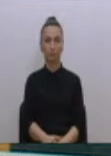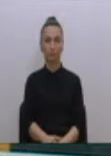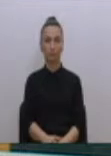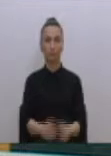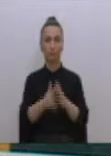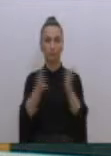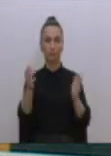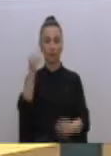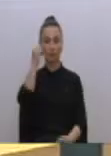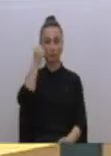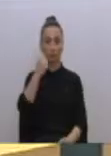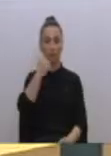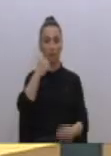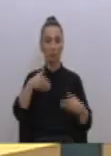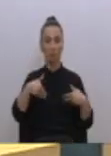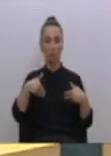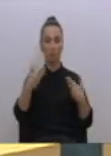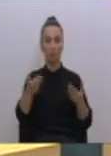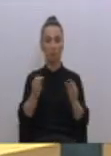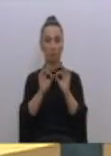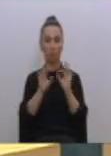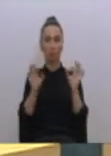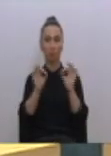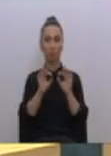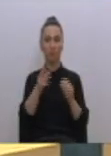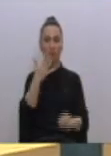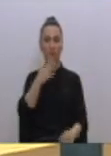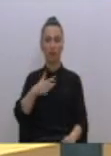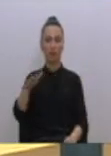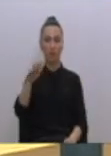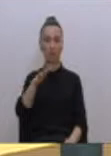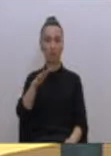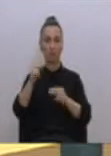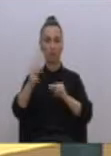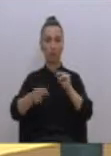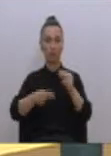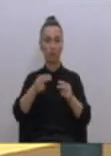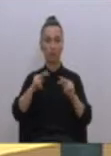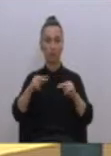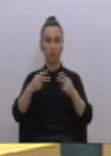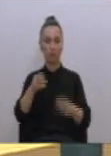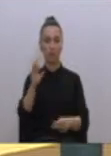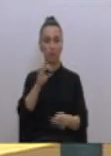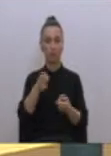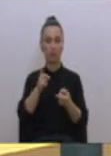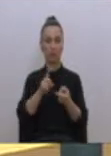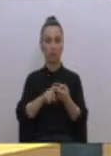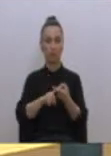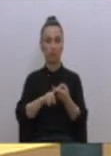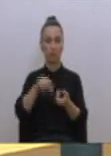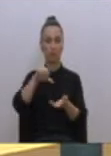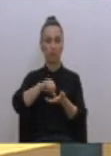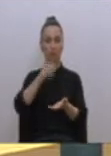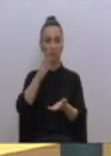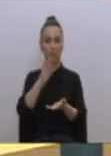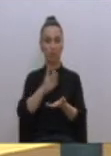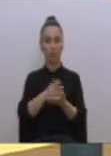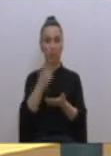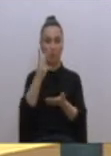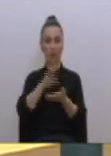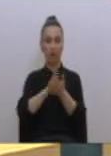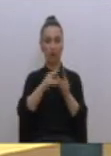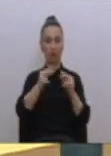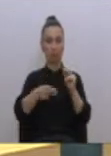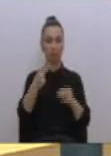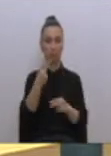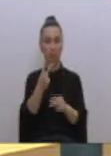Დიდი მადლობა, მოგესალმებით, წარმოგიდგენთ ევროპის საინვესტიციო ბანკთან გაფორმებულ ხელშეკრულებას. წარმოდგენილია ჩვენ წინაშე ორ ხელშეკრულებაში